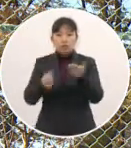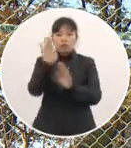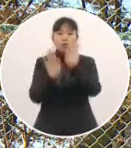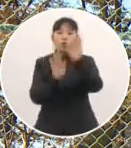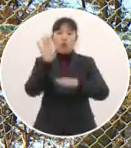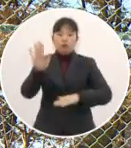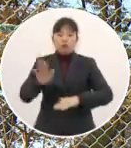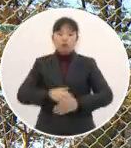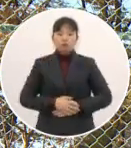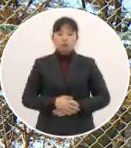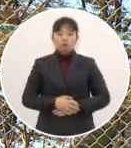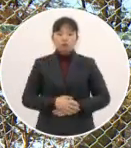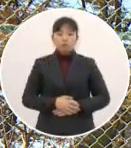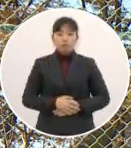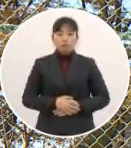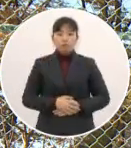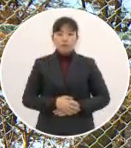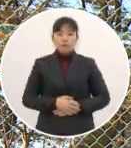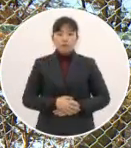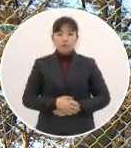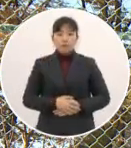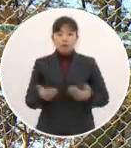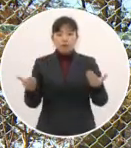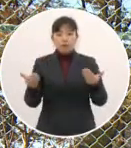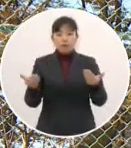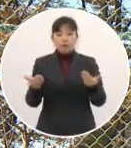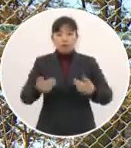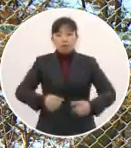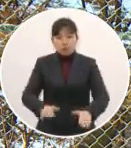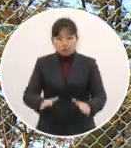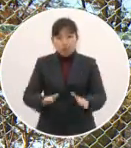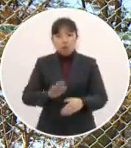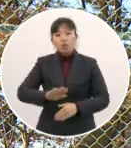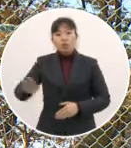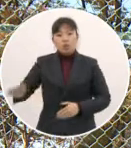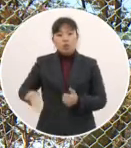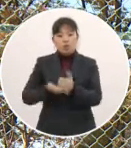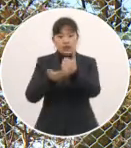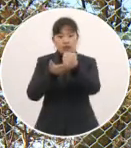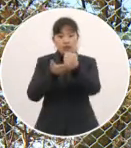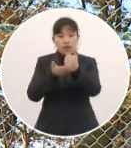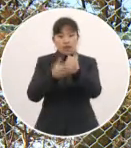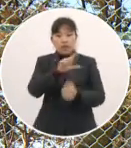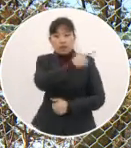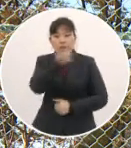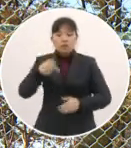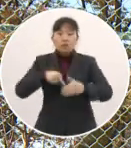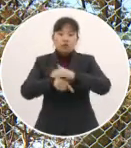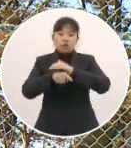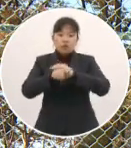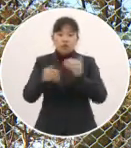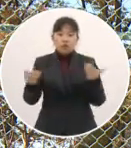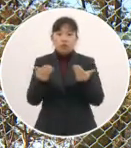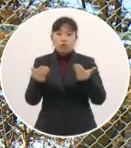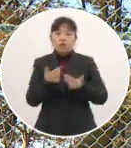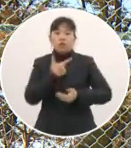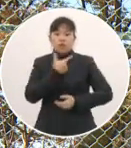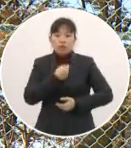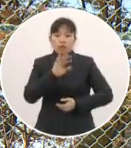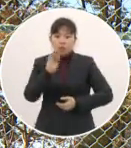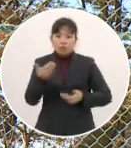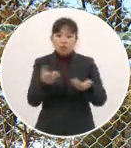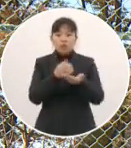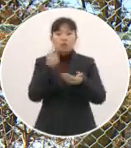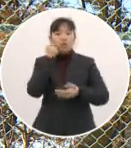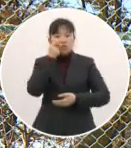るんだ。そしてこの中には出産、子育てなどいろんな事情で働きたいけど働けない